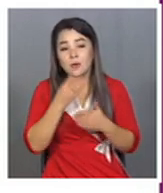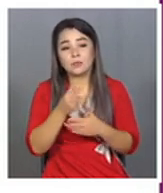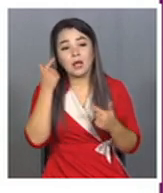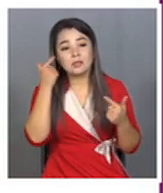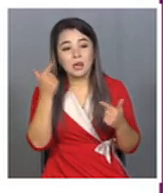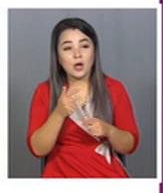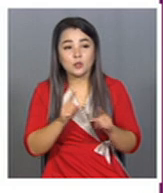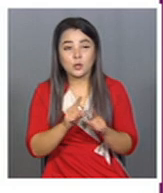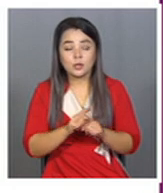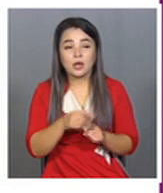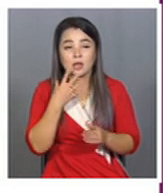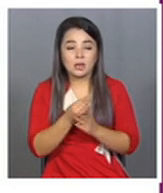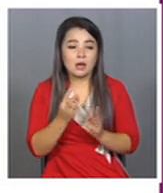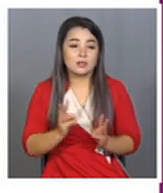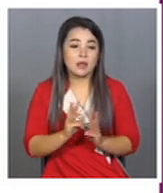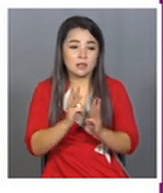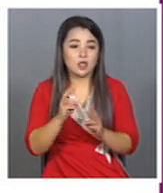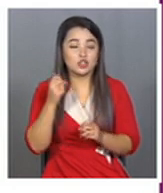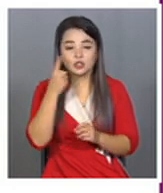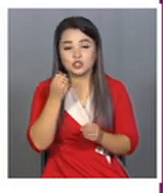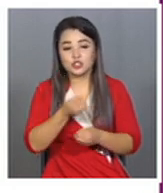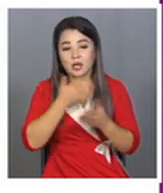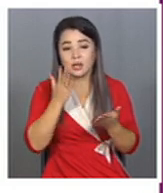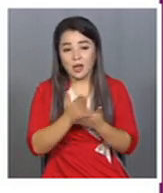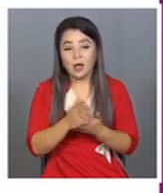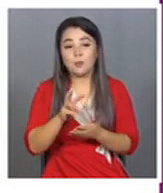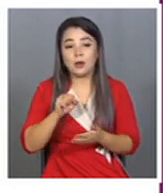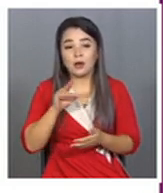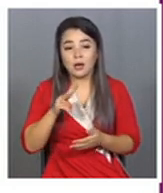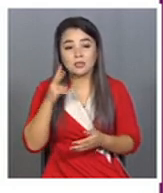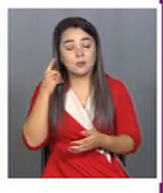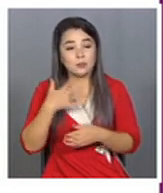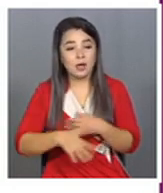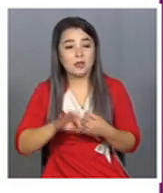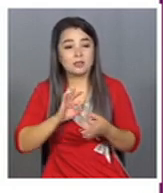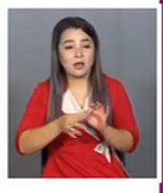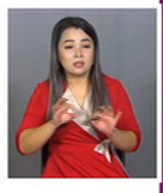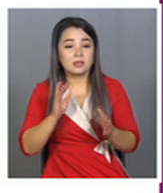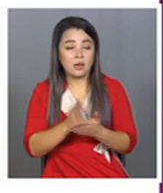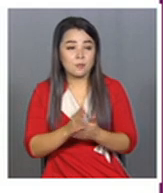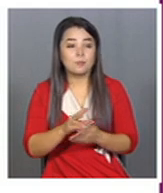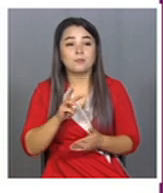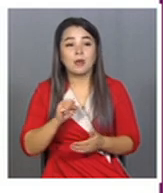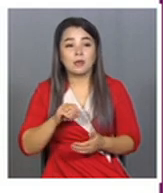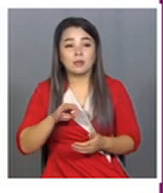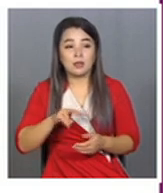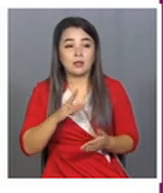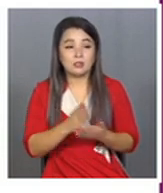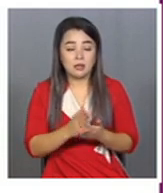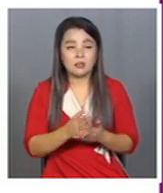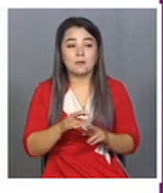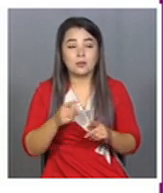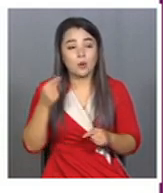жанып тұрған шырақ. Байқасаңыздар, мақал өте түсінікті айтылған. Мәтелде ой